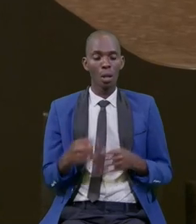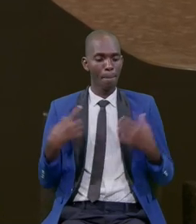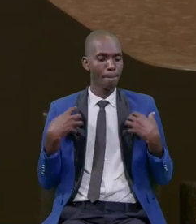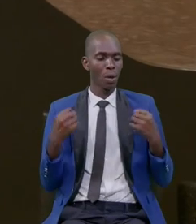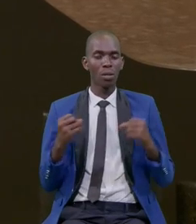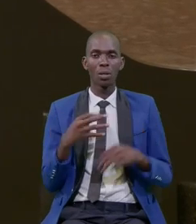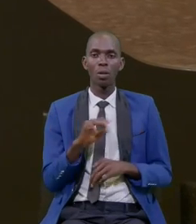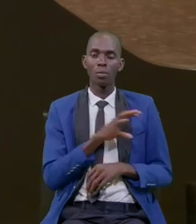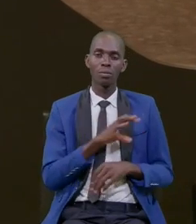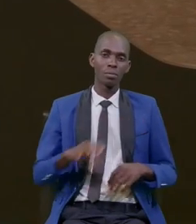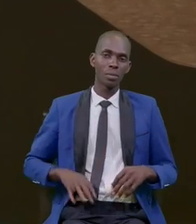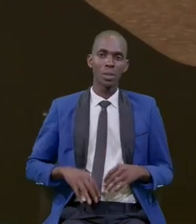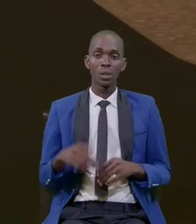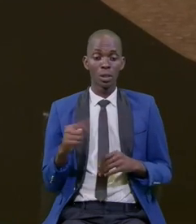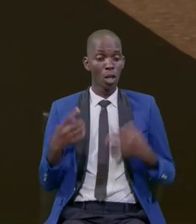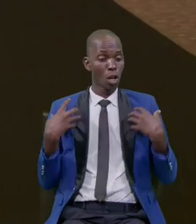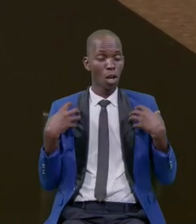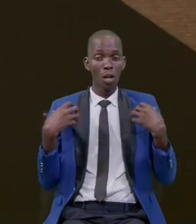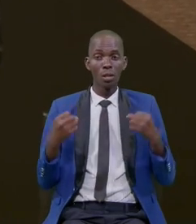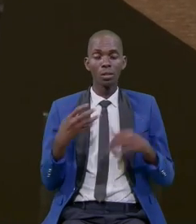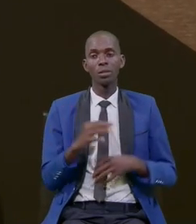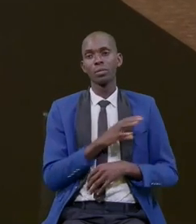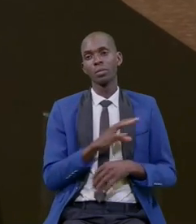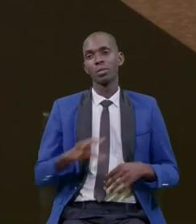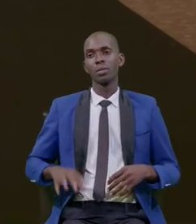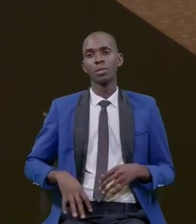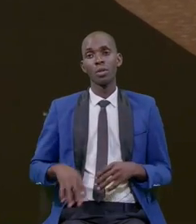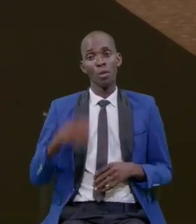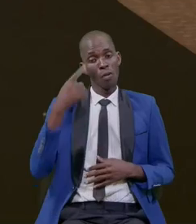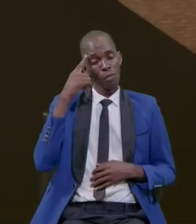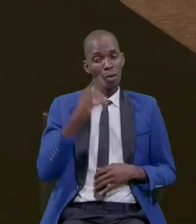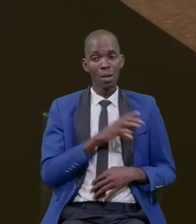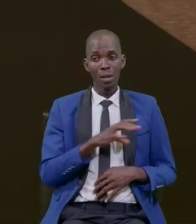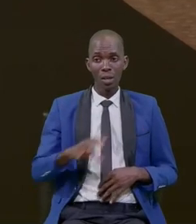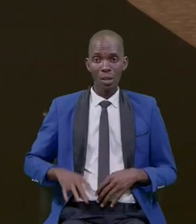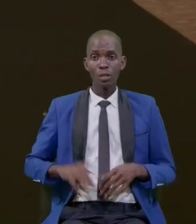on doit saluer le courage de Christ, son audace